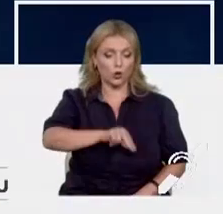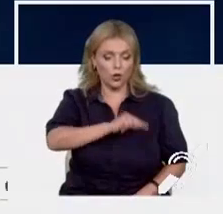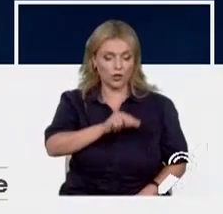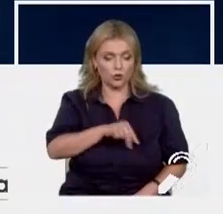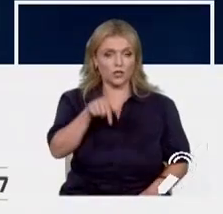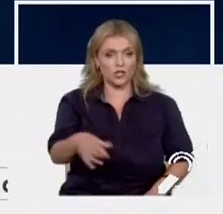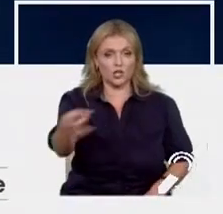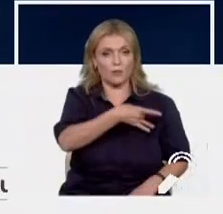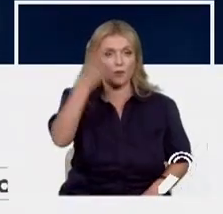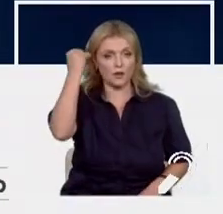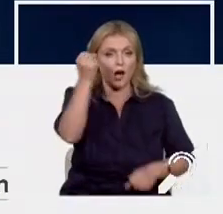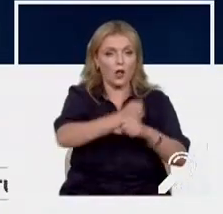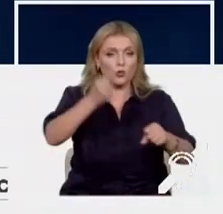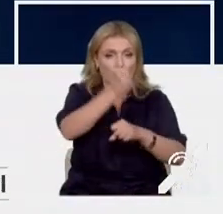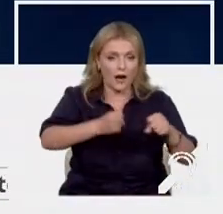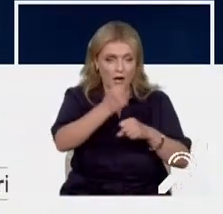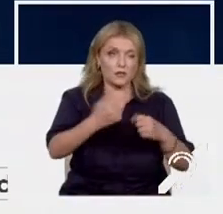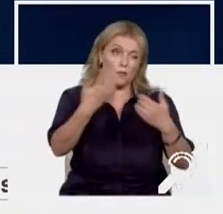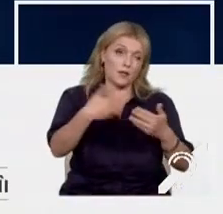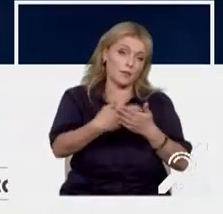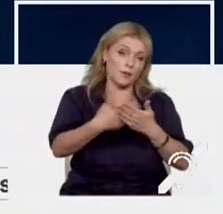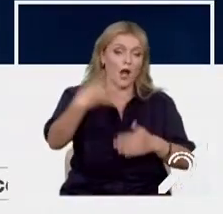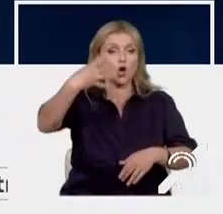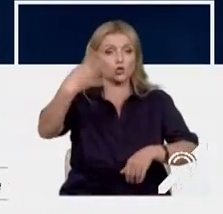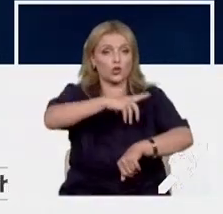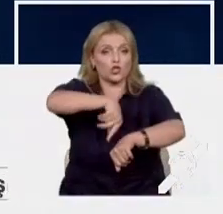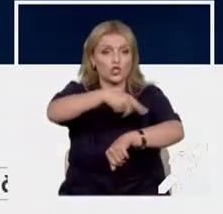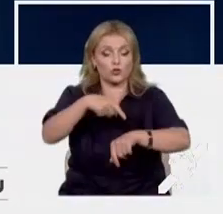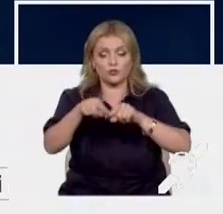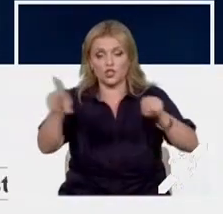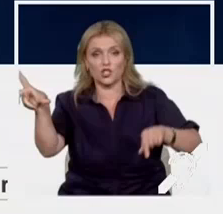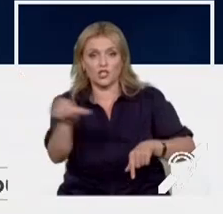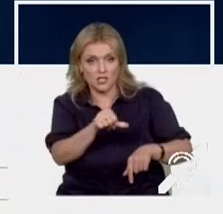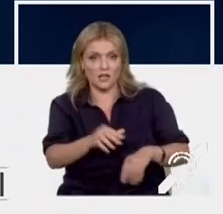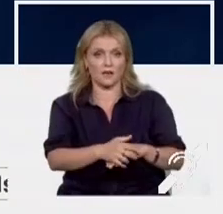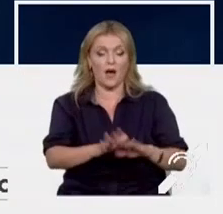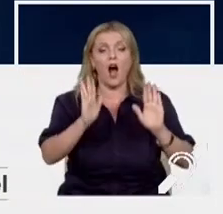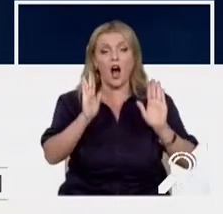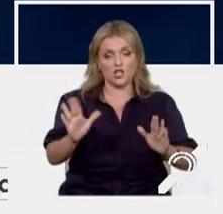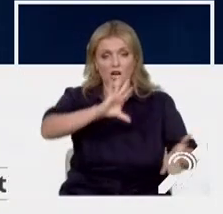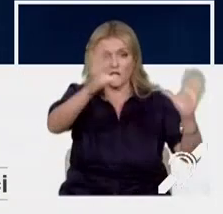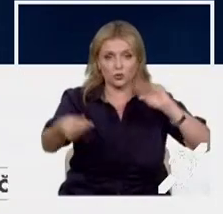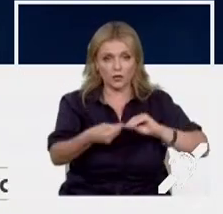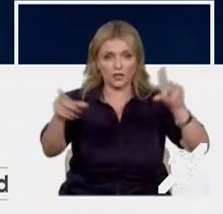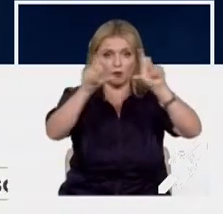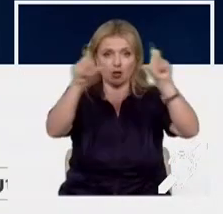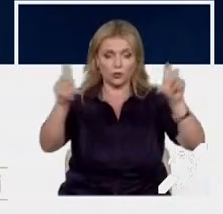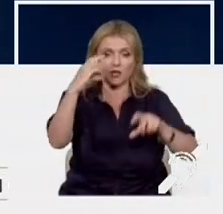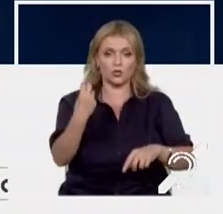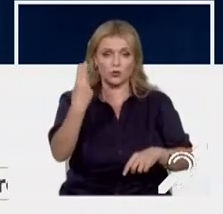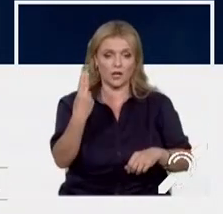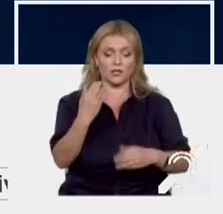Continuăm cu altă știre. Angajații din Republica Moldova lucrează în medie 40 de ore pe săptămână, arată datele Biroului Național